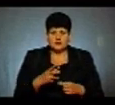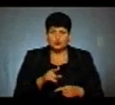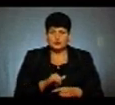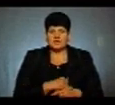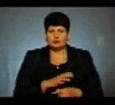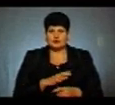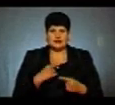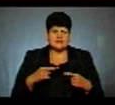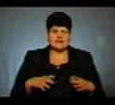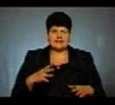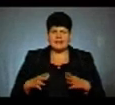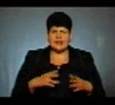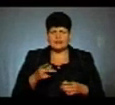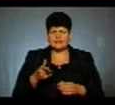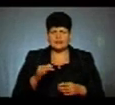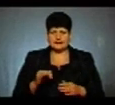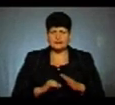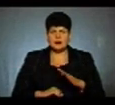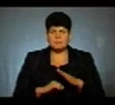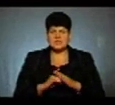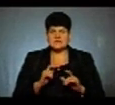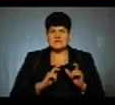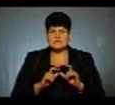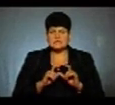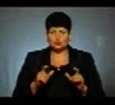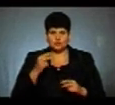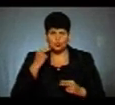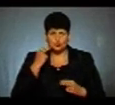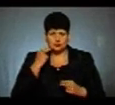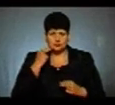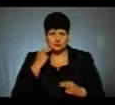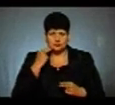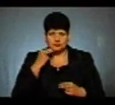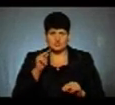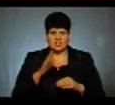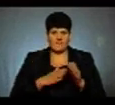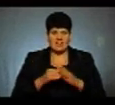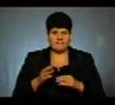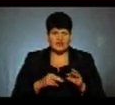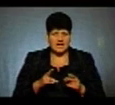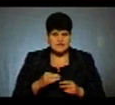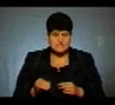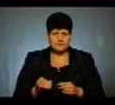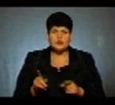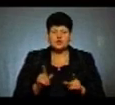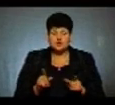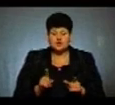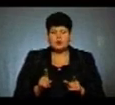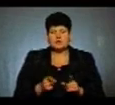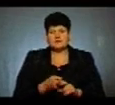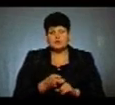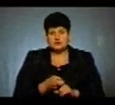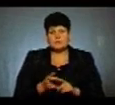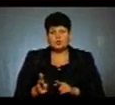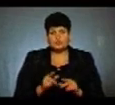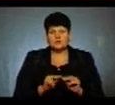різноманітні тренінги на базі Інституту вдосконалення кваліфікації. Правильно? Ну, що стосується підготовки педагогів